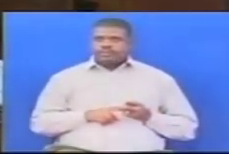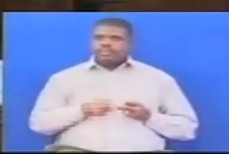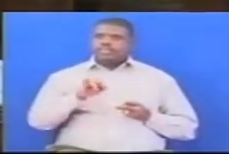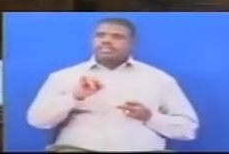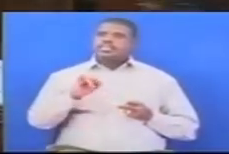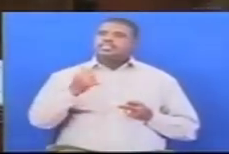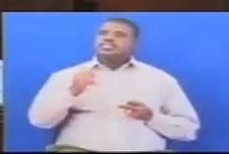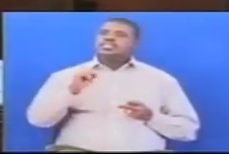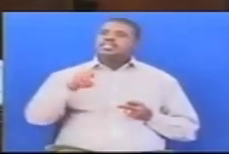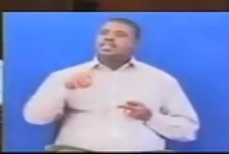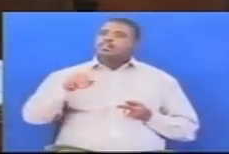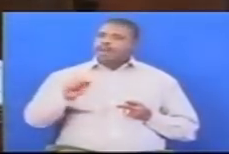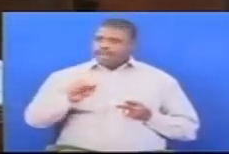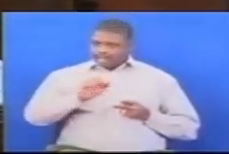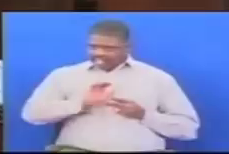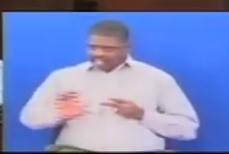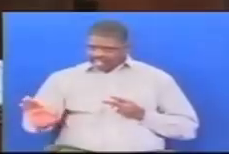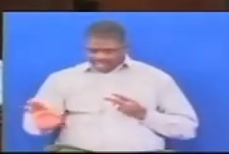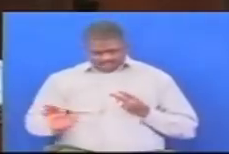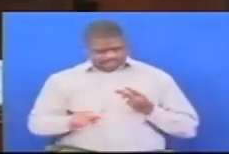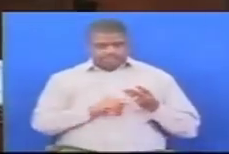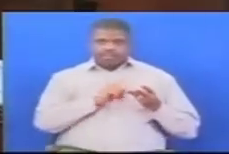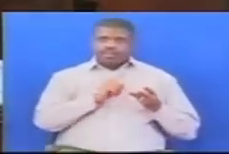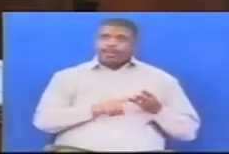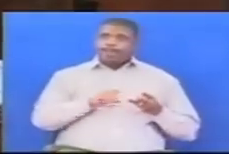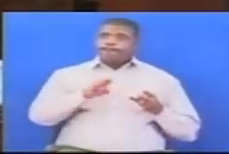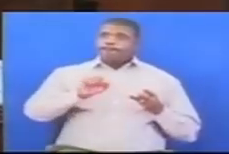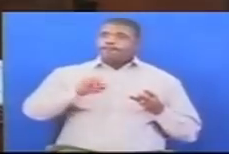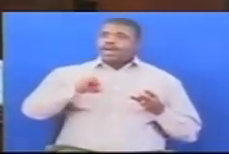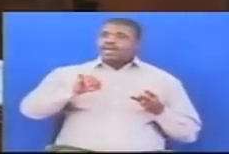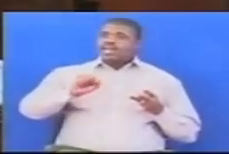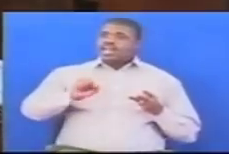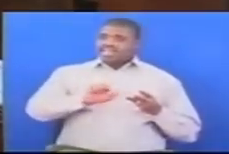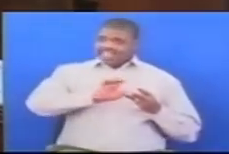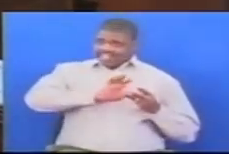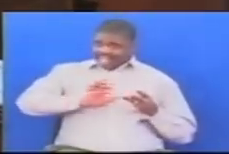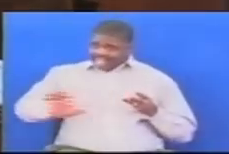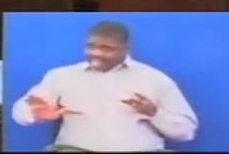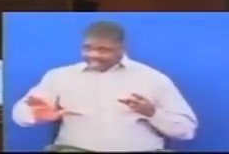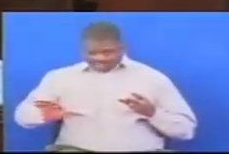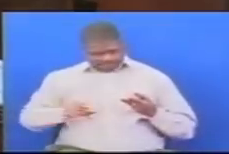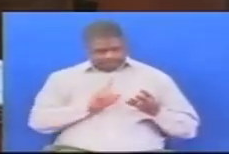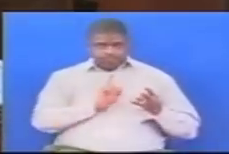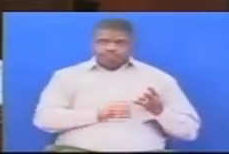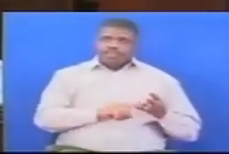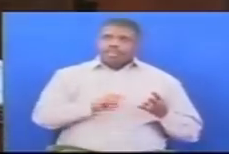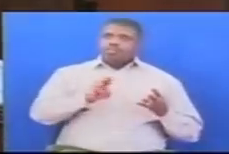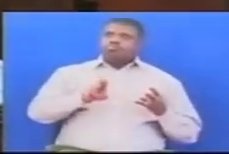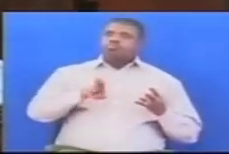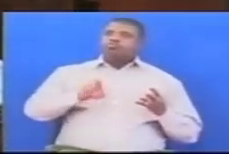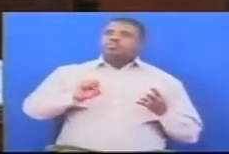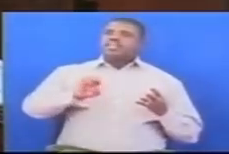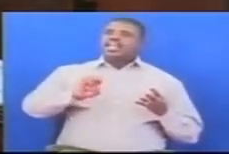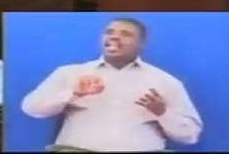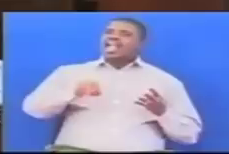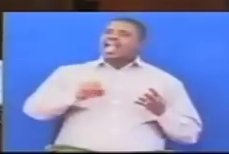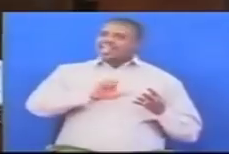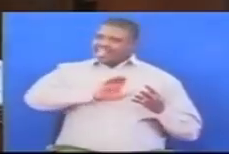Itilima tayari, Bariadi tayari, Busega